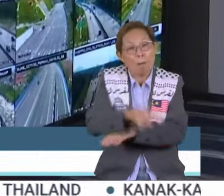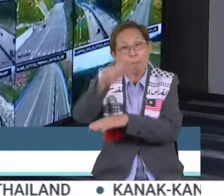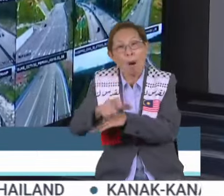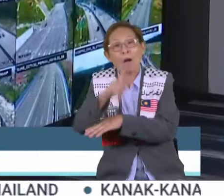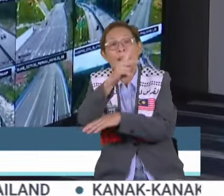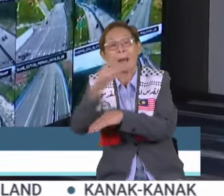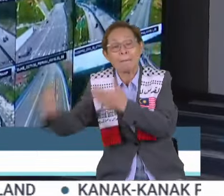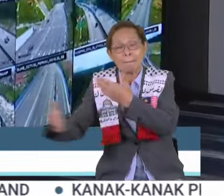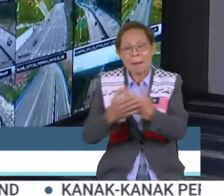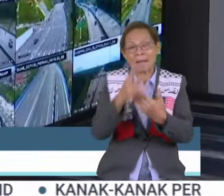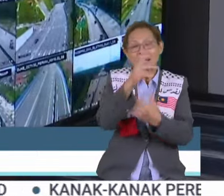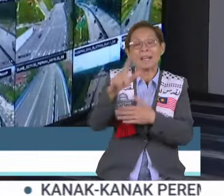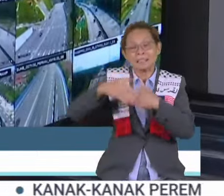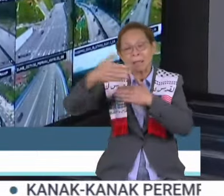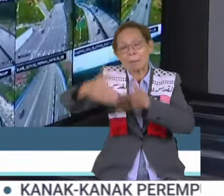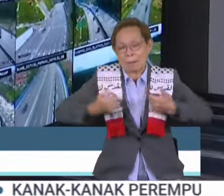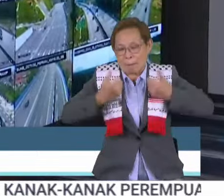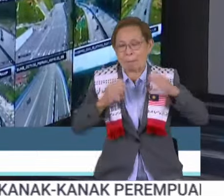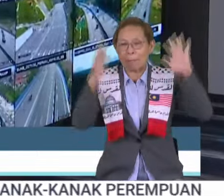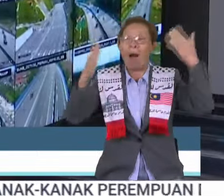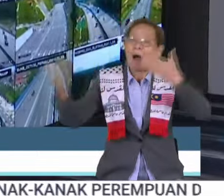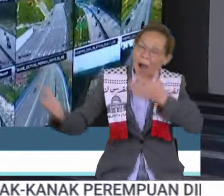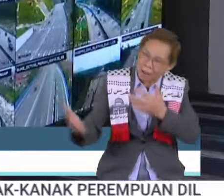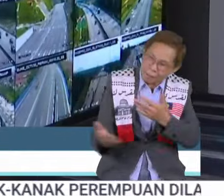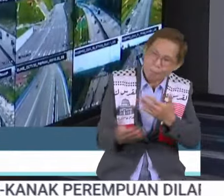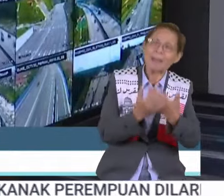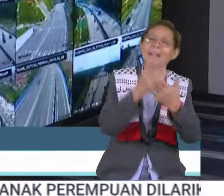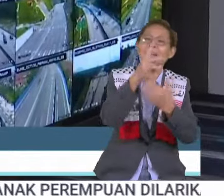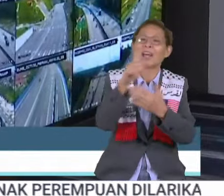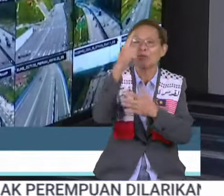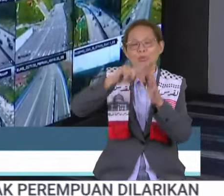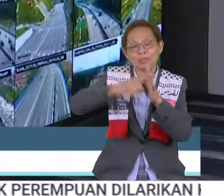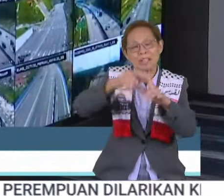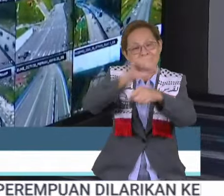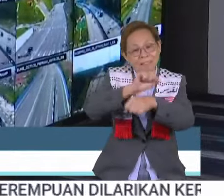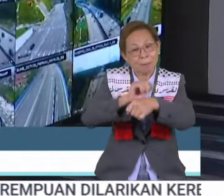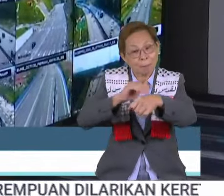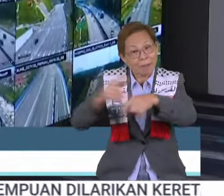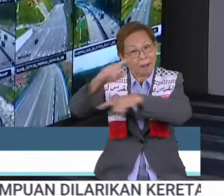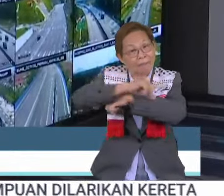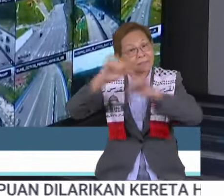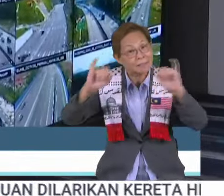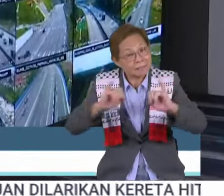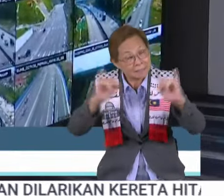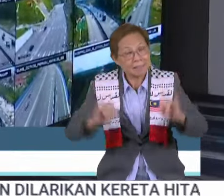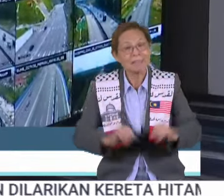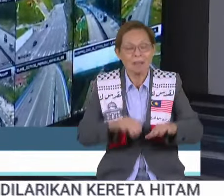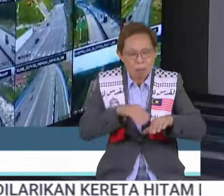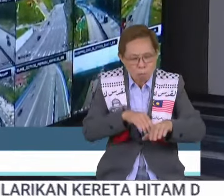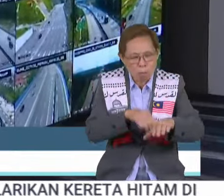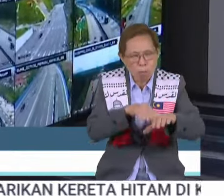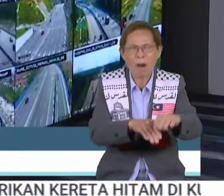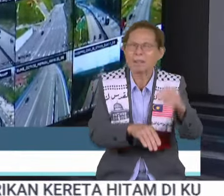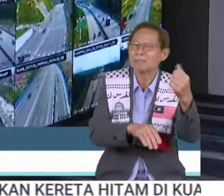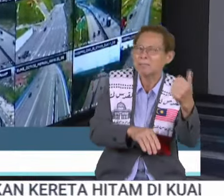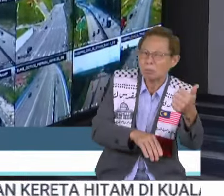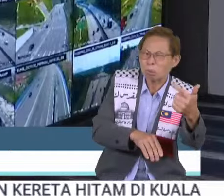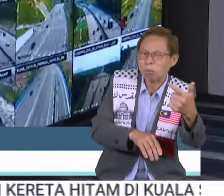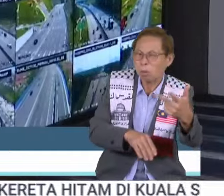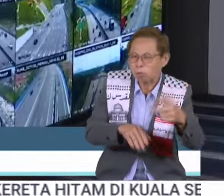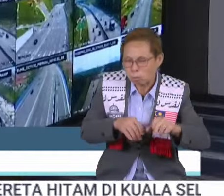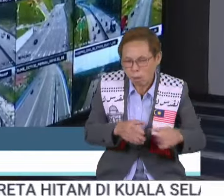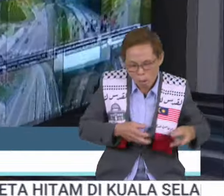Aidilfitri dan akan memulakan semula rutin harian masing-masing pada Isnin ini. Aliran trafik ketika ini masih ada beberapa lebuh raya